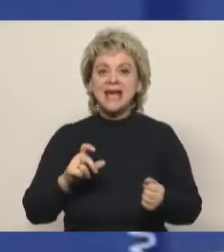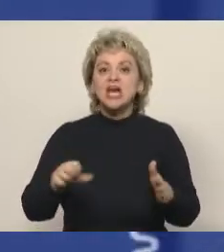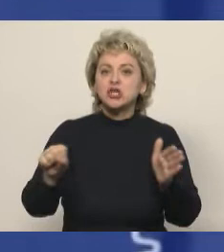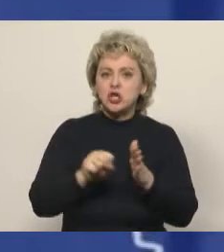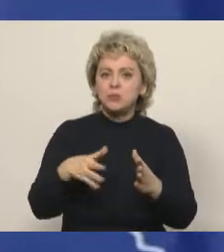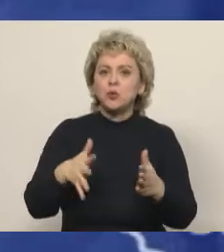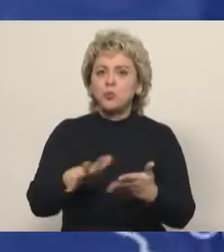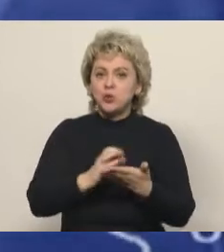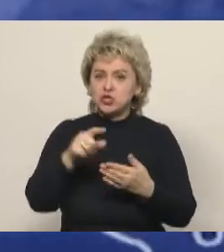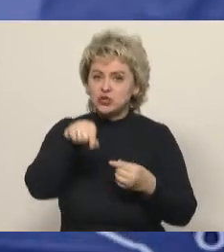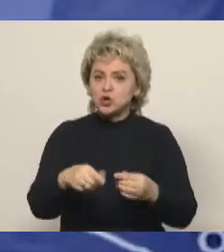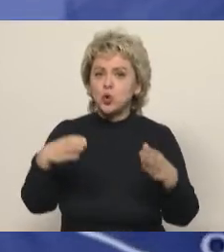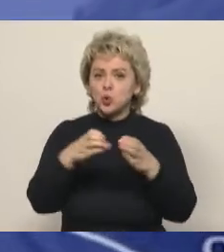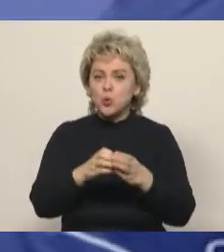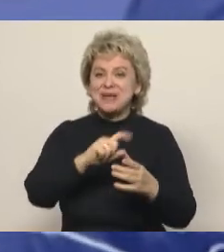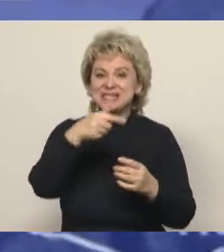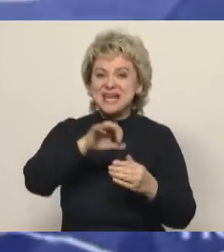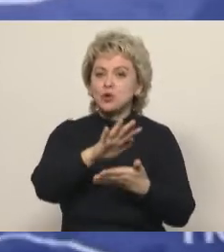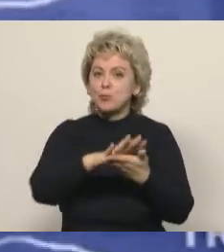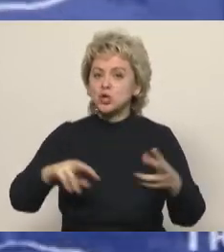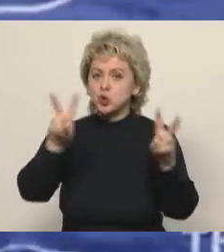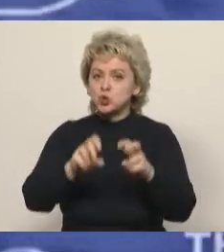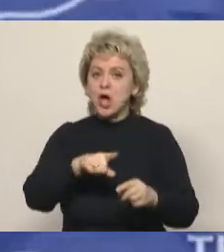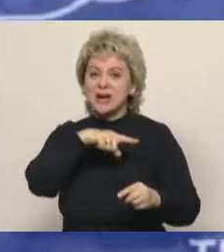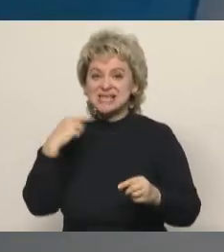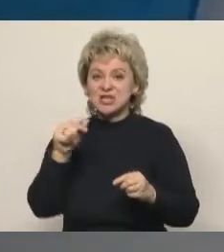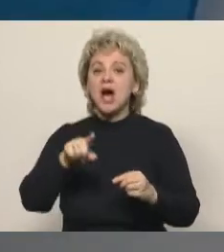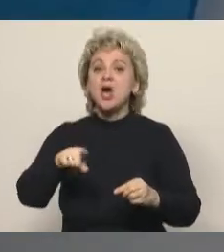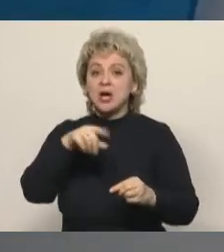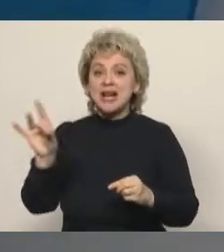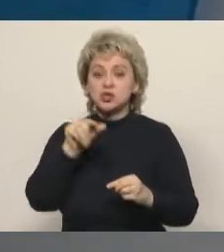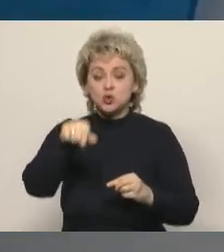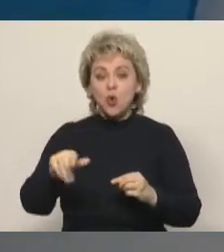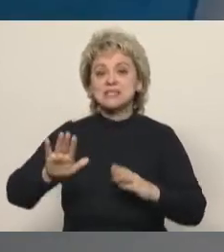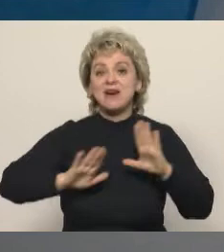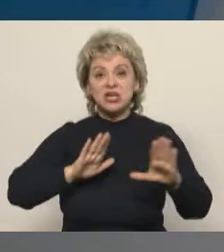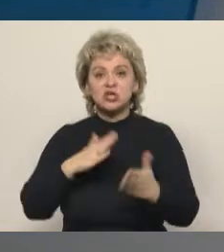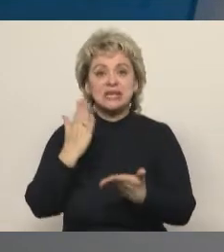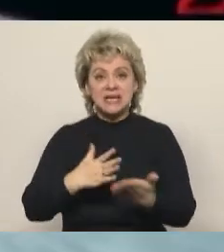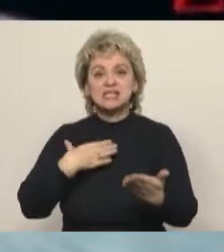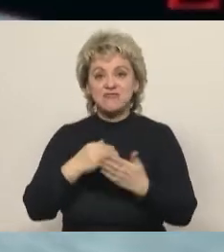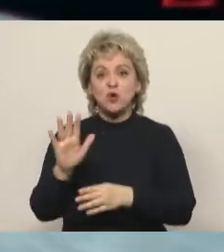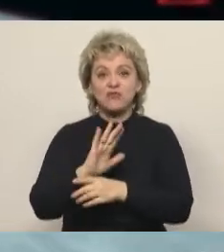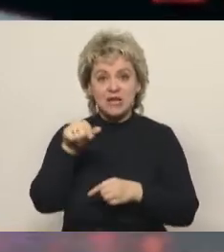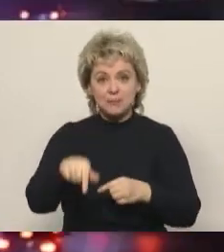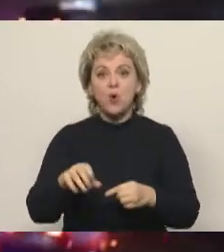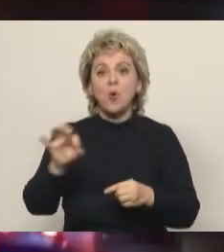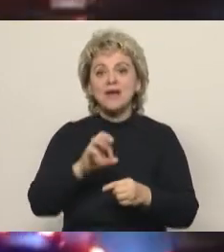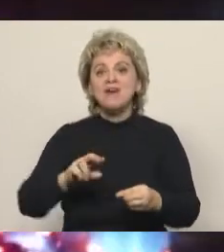Гибель группы Дятлова продолжат расследовать, а у ростовского режиссера уже есть своя документальная версия трагедии.